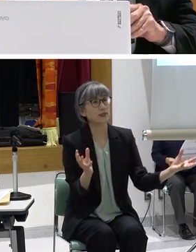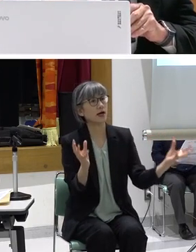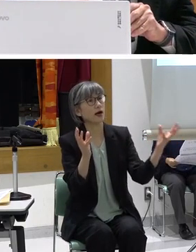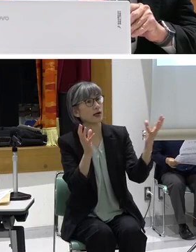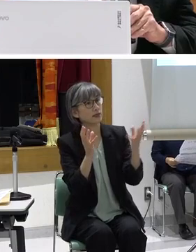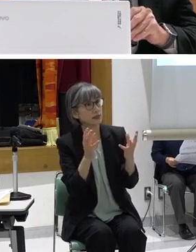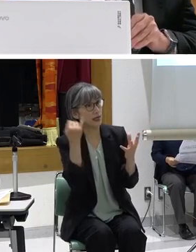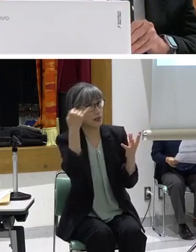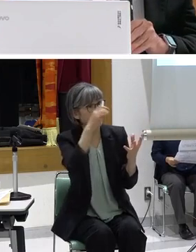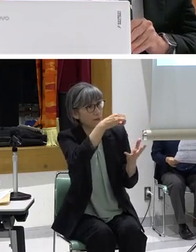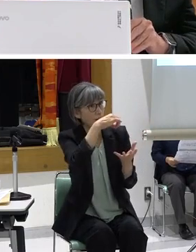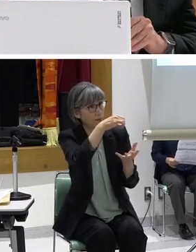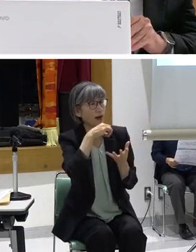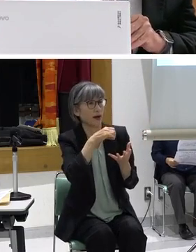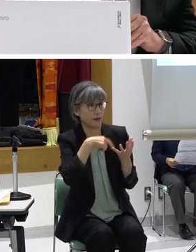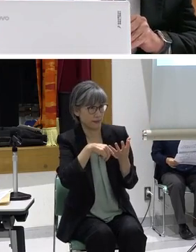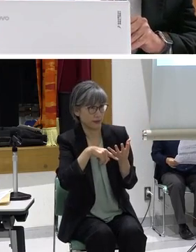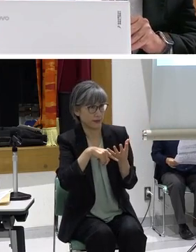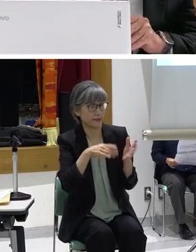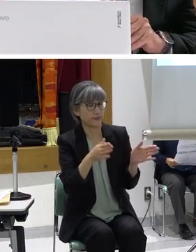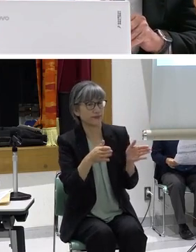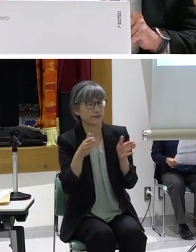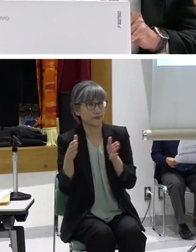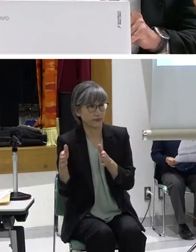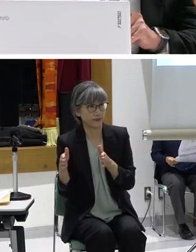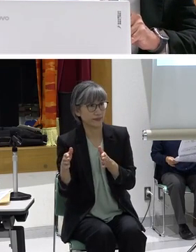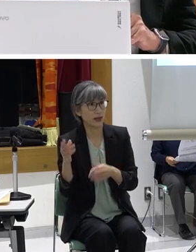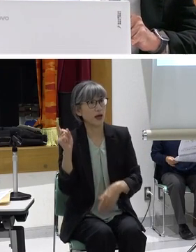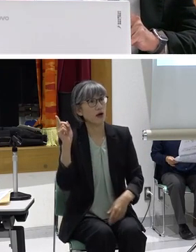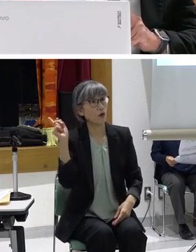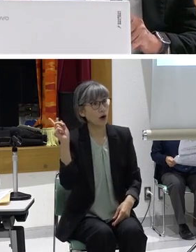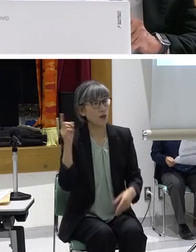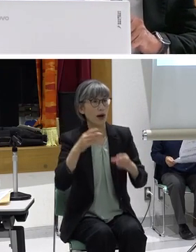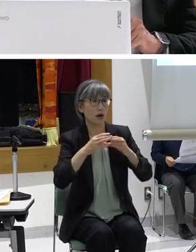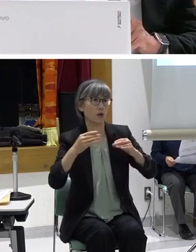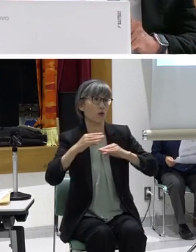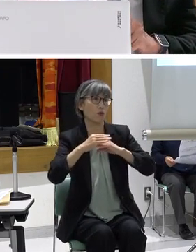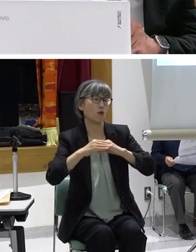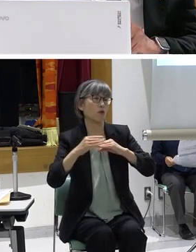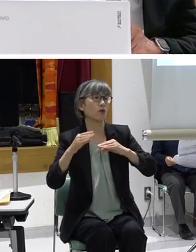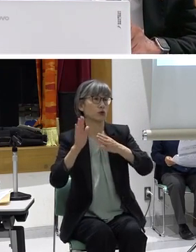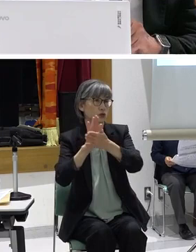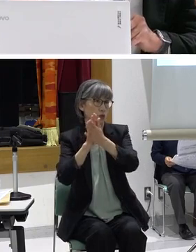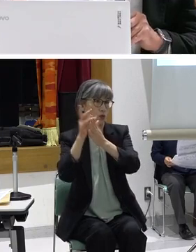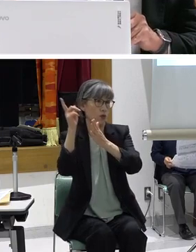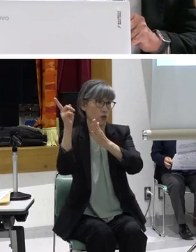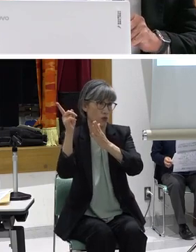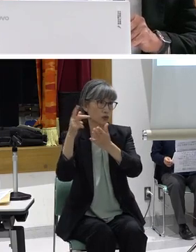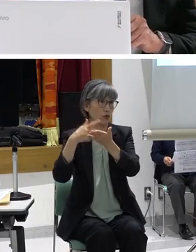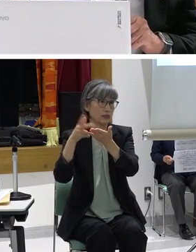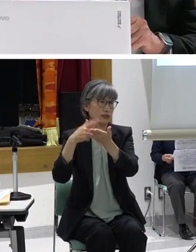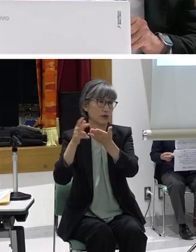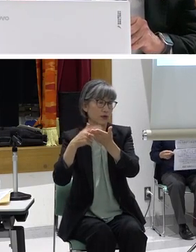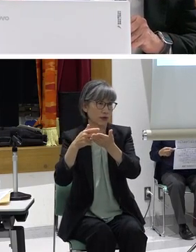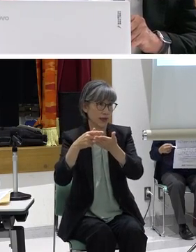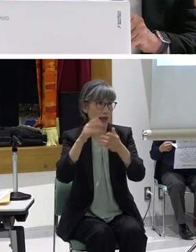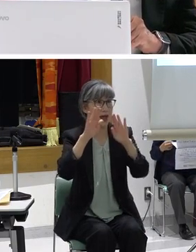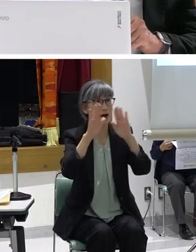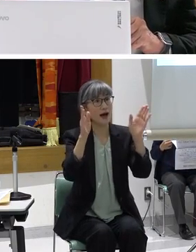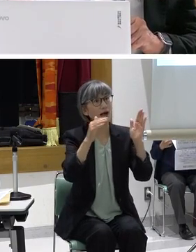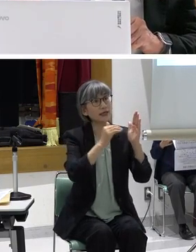これ最後なんですけど、これはね、国交省の資料で明石市の、バリアフリー